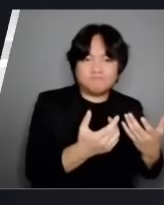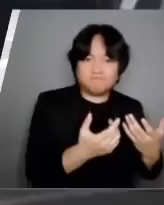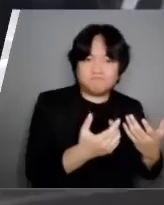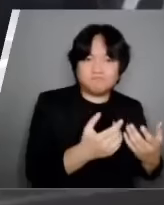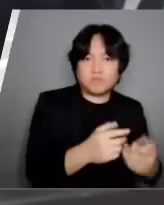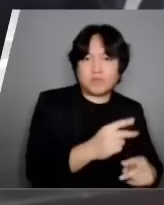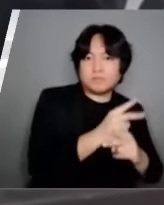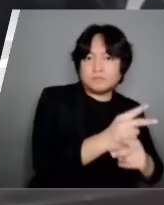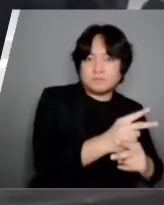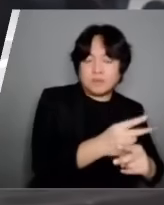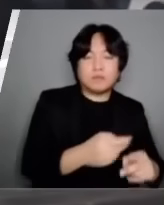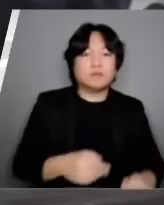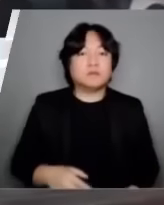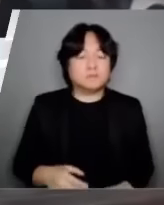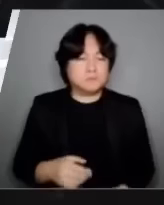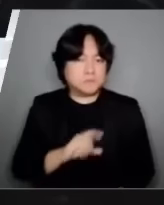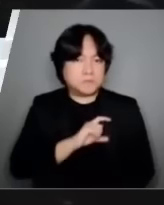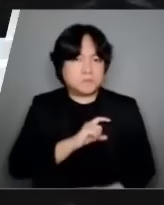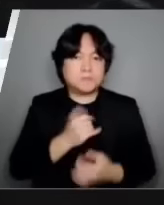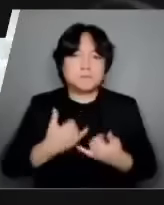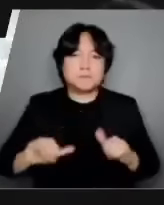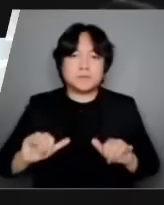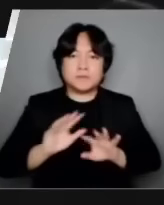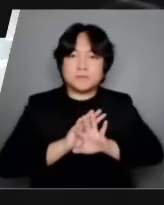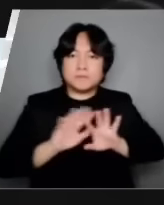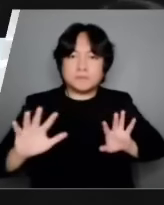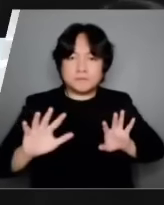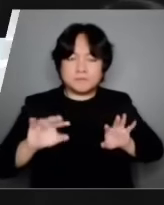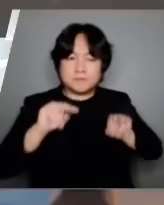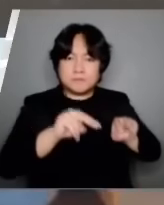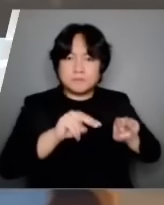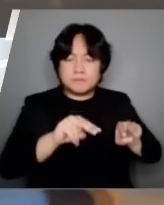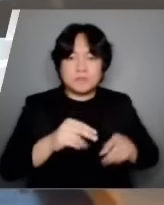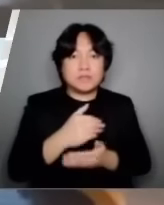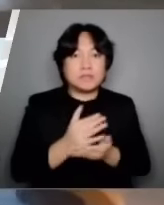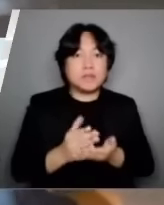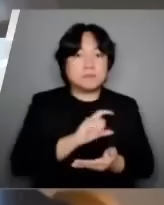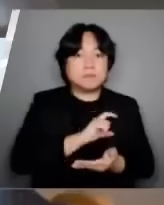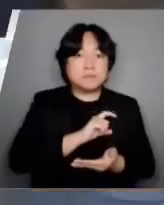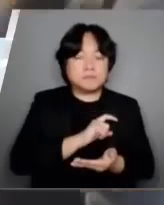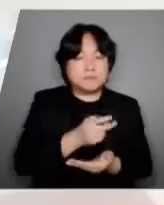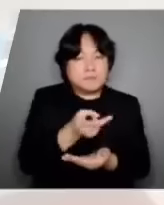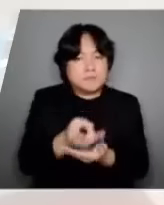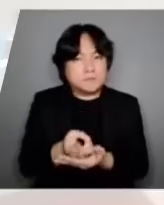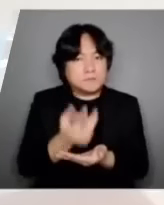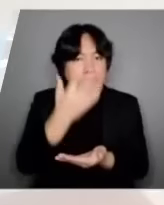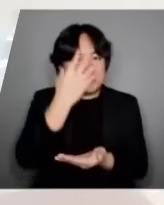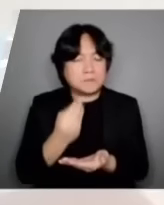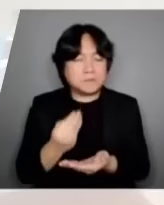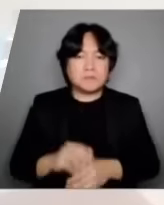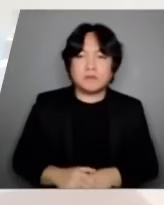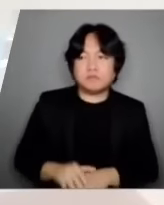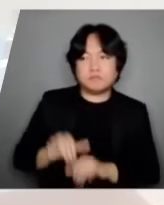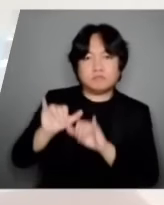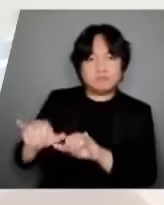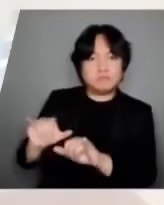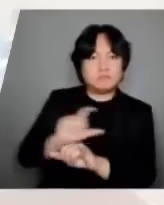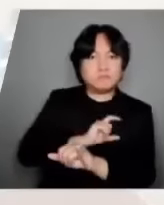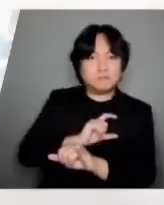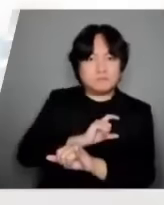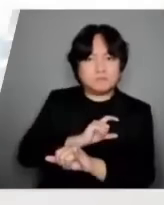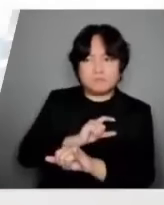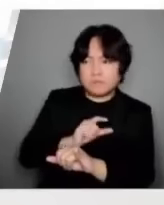compound. Ang ilang pulis natulog na sa mga bangketa. Dahil hindi umalis sa mga pulis, muling dumulog ang KOJC sa